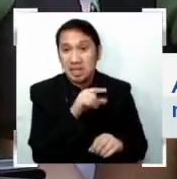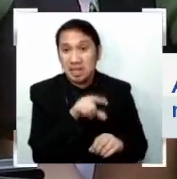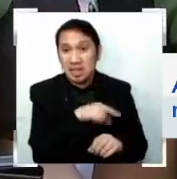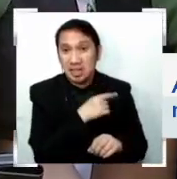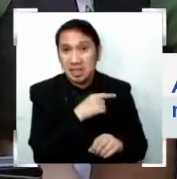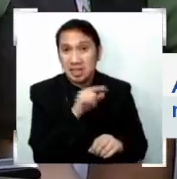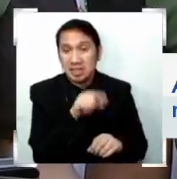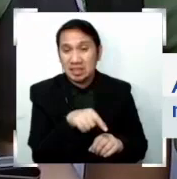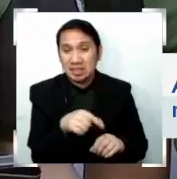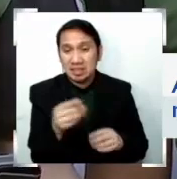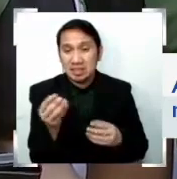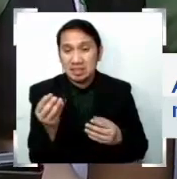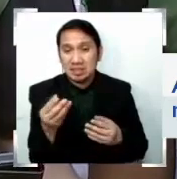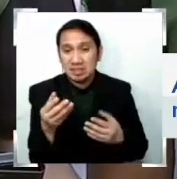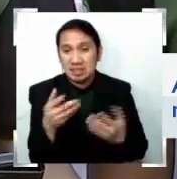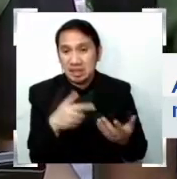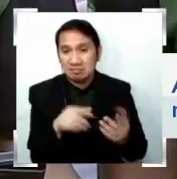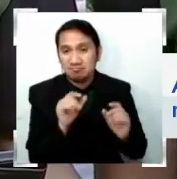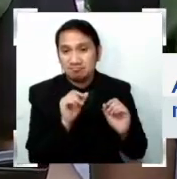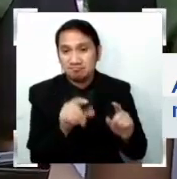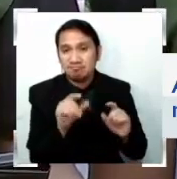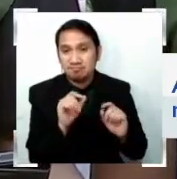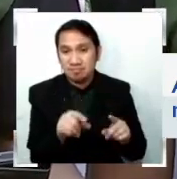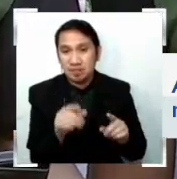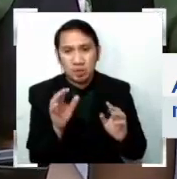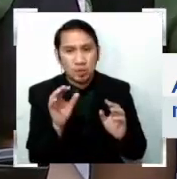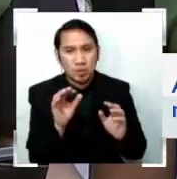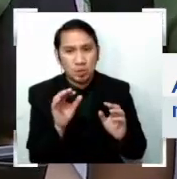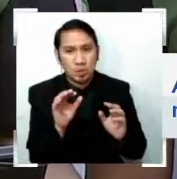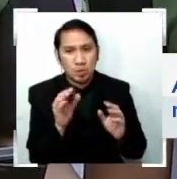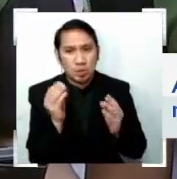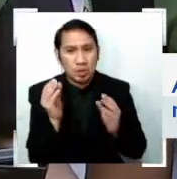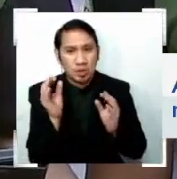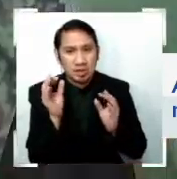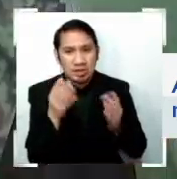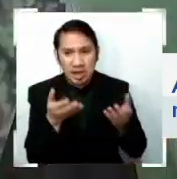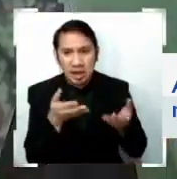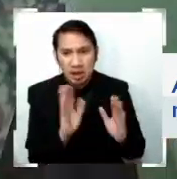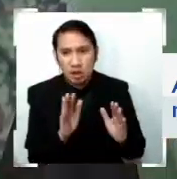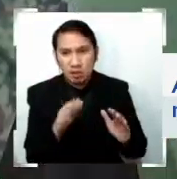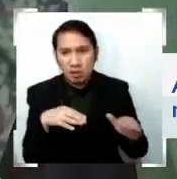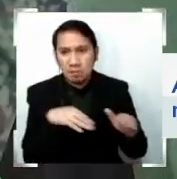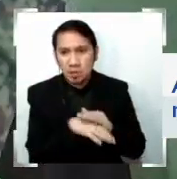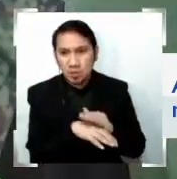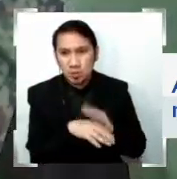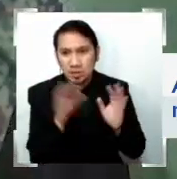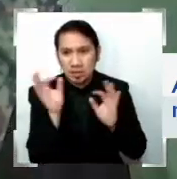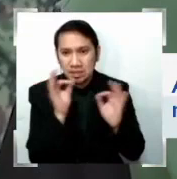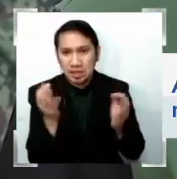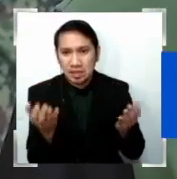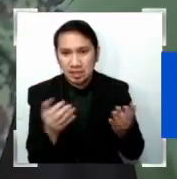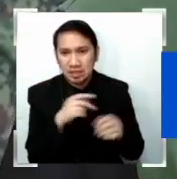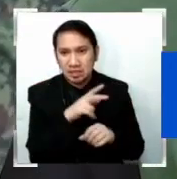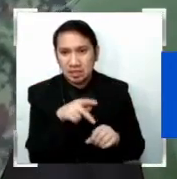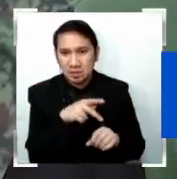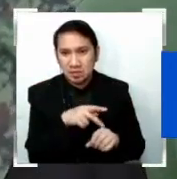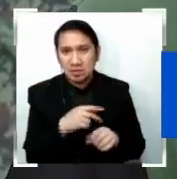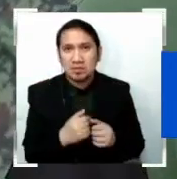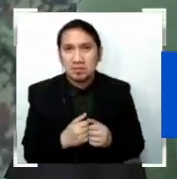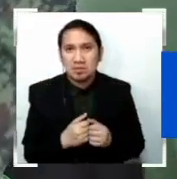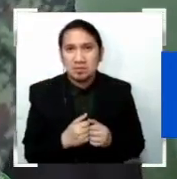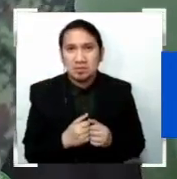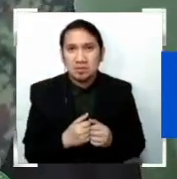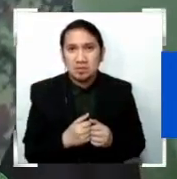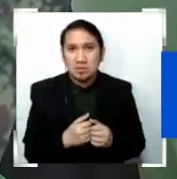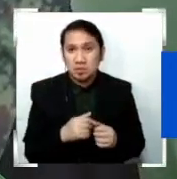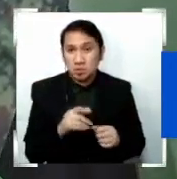ng illegal drug entries dito sa bansa. Mahaba-haba itong ginawa nating